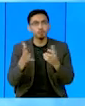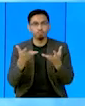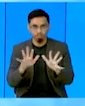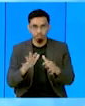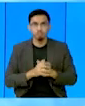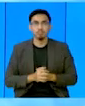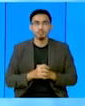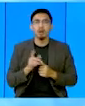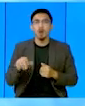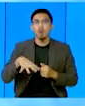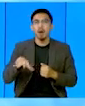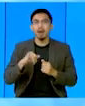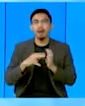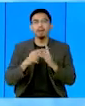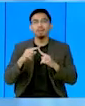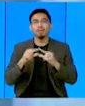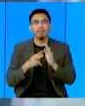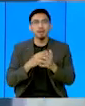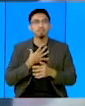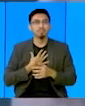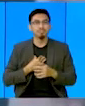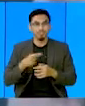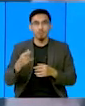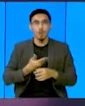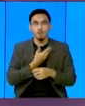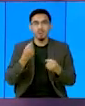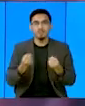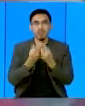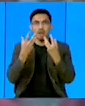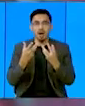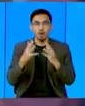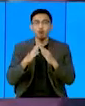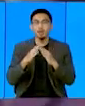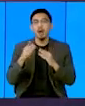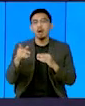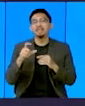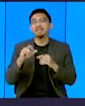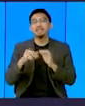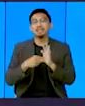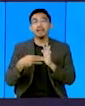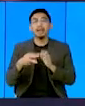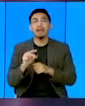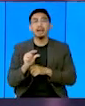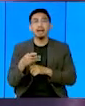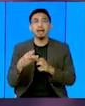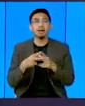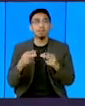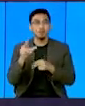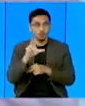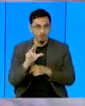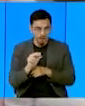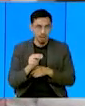pemirsa duka menyelimuti keluarga Intan Fauziah korban kecelakaan maut bus wisata pelajar di rumah duka Jalan Raya Cinere Depok